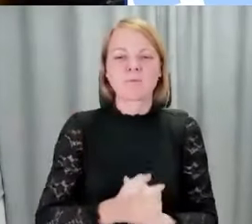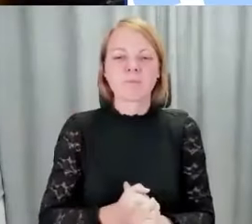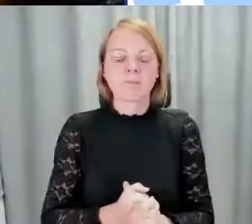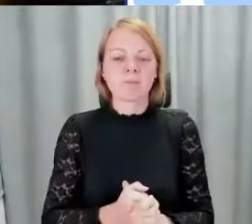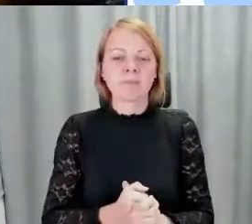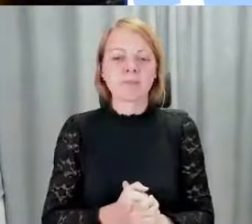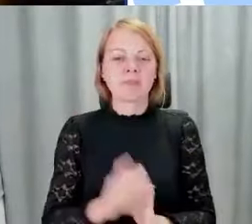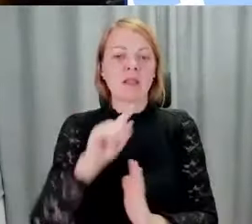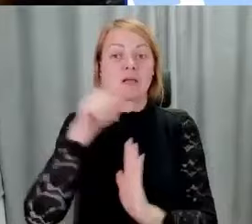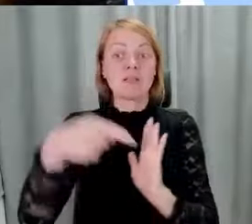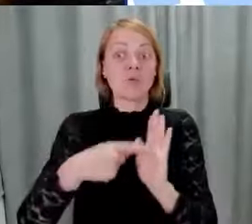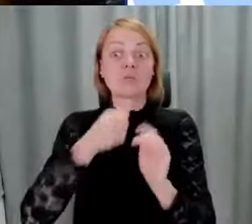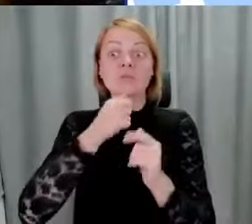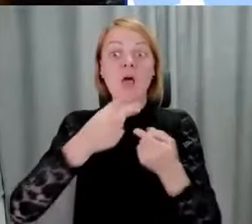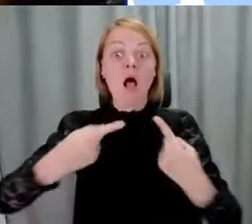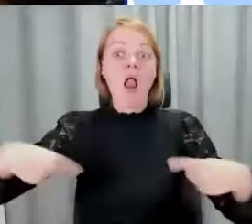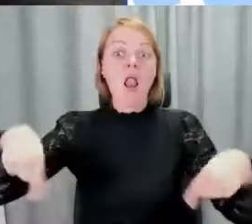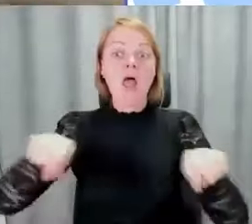Jautājums zālē.